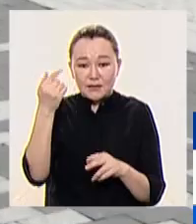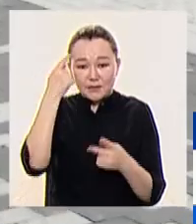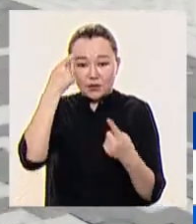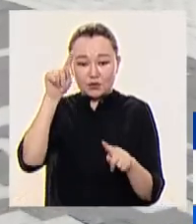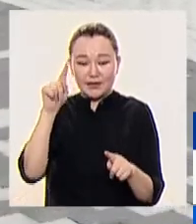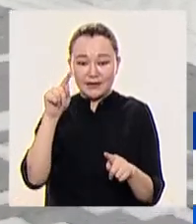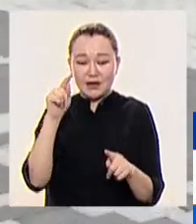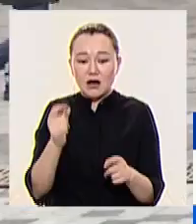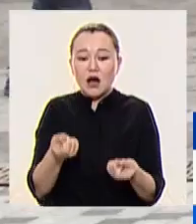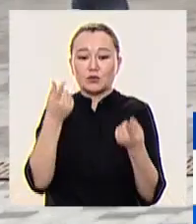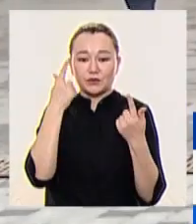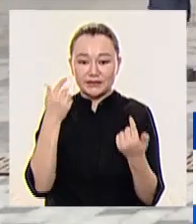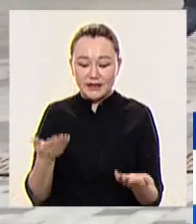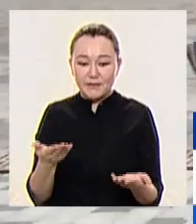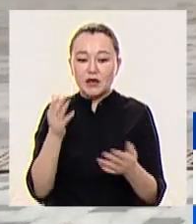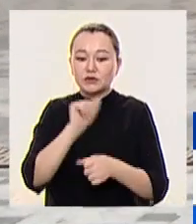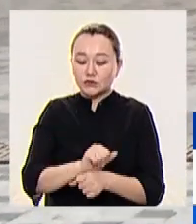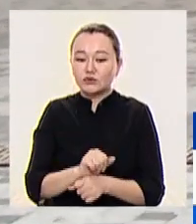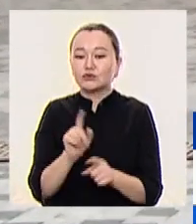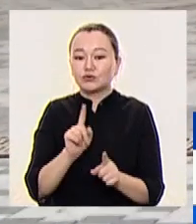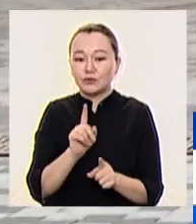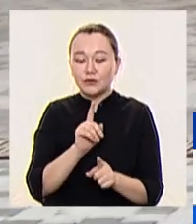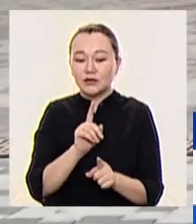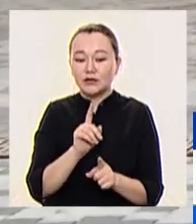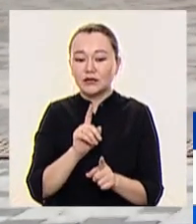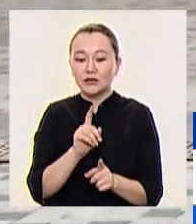передумали. Откуда знаю это? Тоқтату үшін.